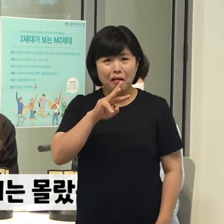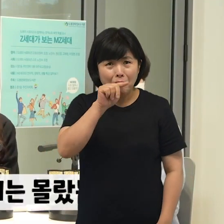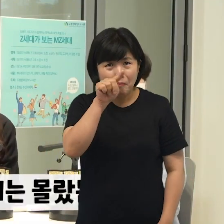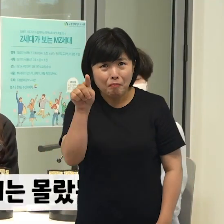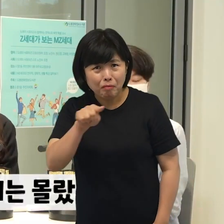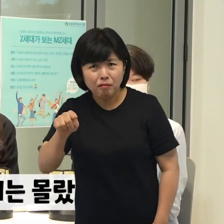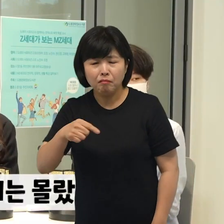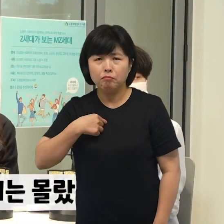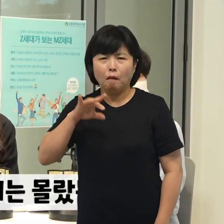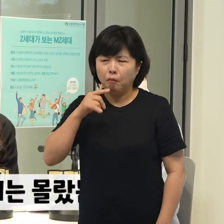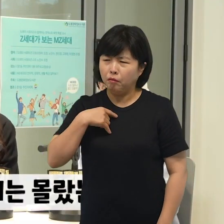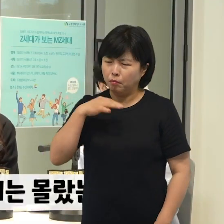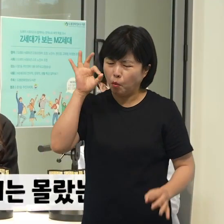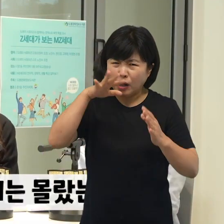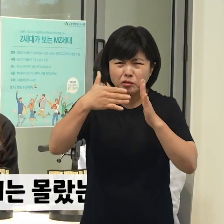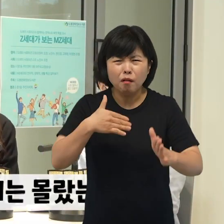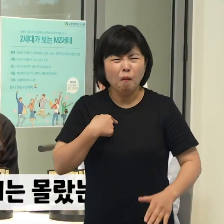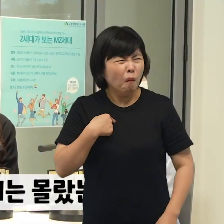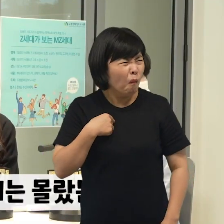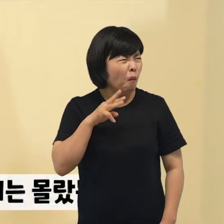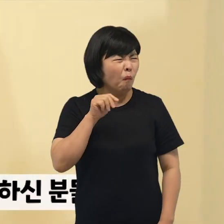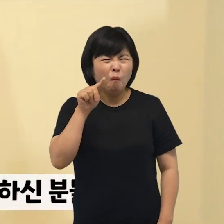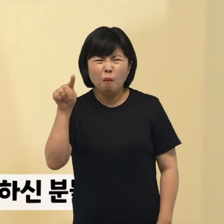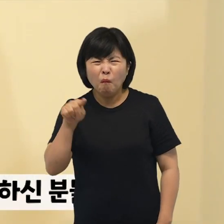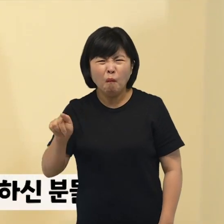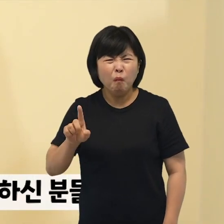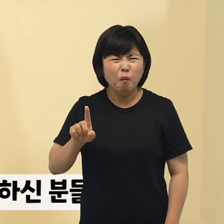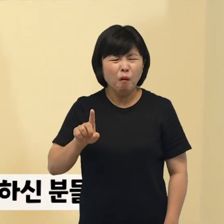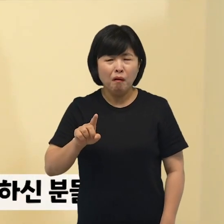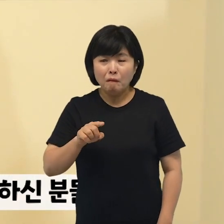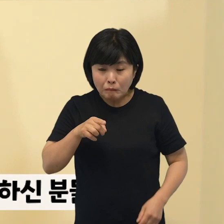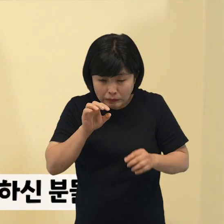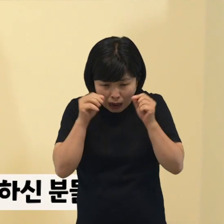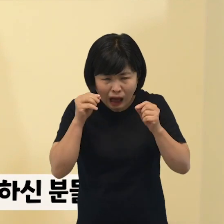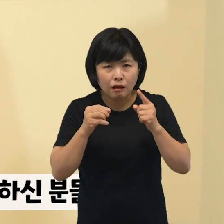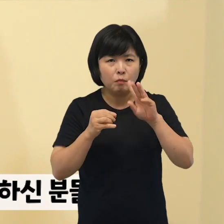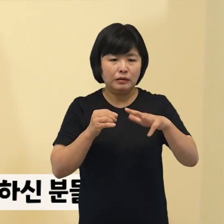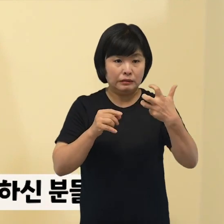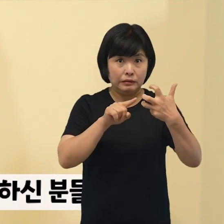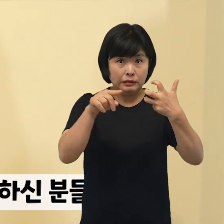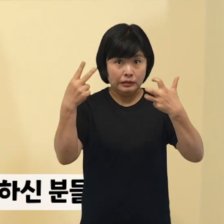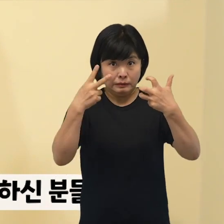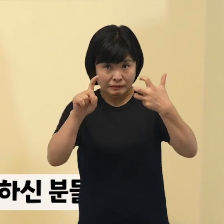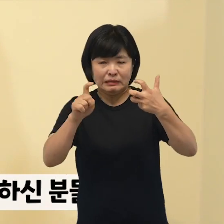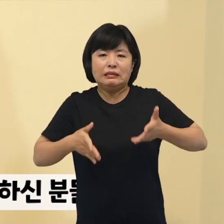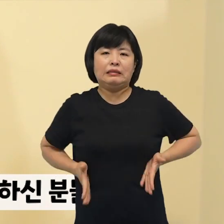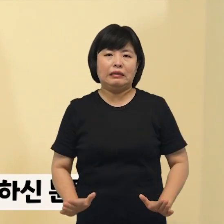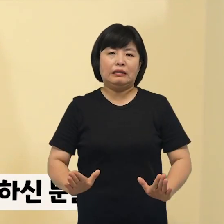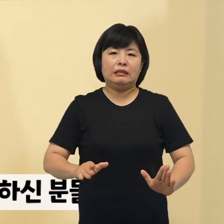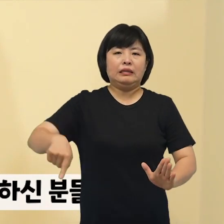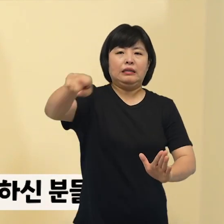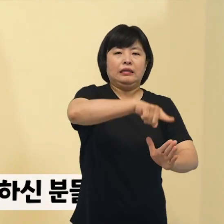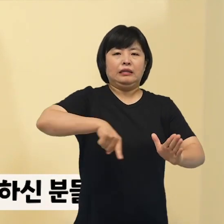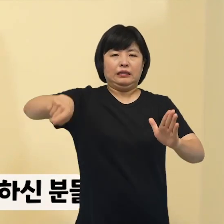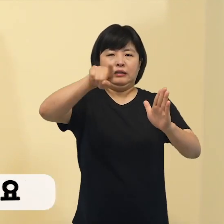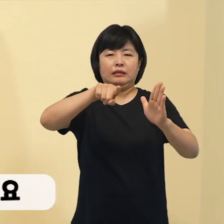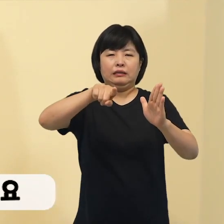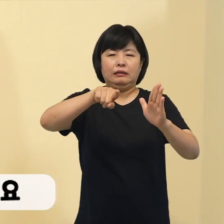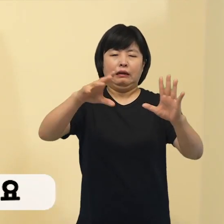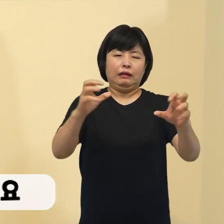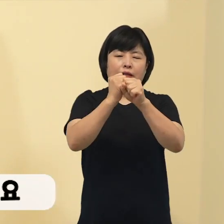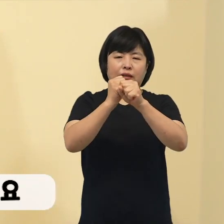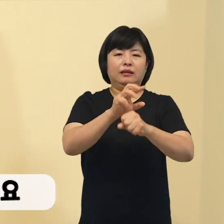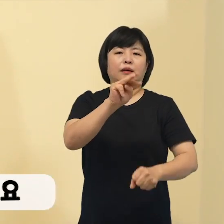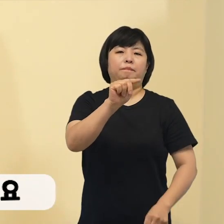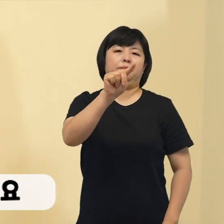게 저도 사실 찾아보기 전까지는 몰랐는데 이게 1980년대부터 2010년대까지 출생하신 분들을